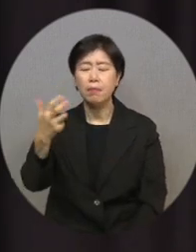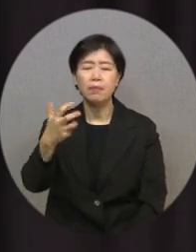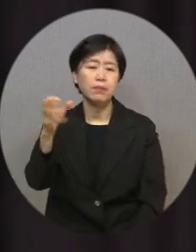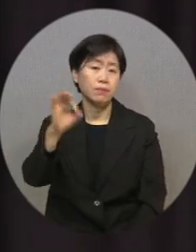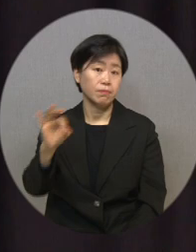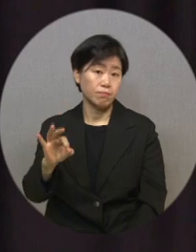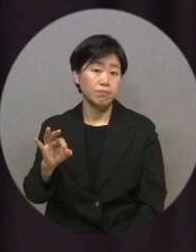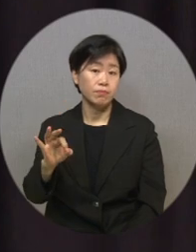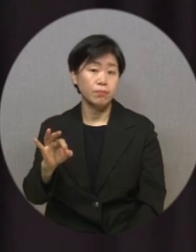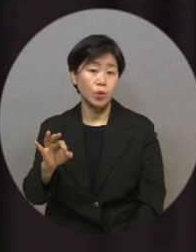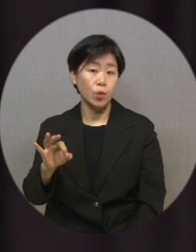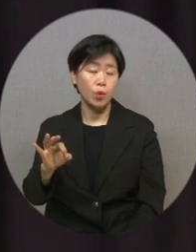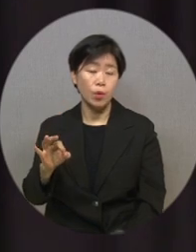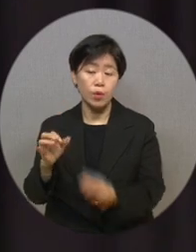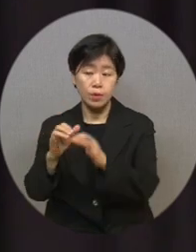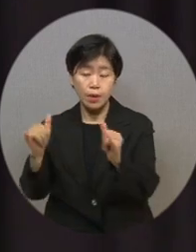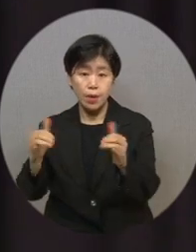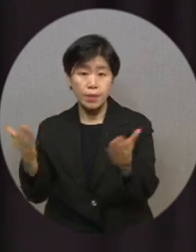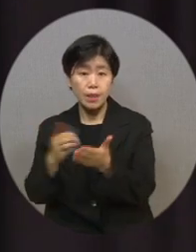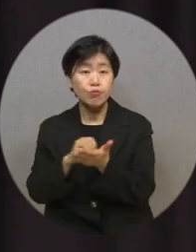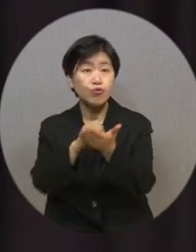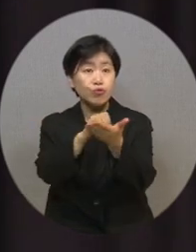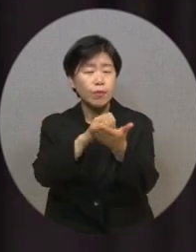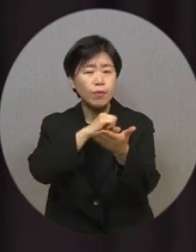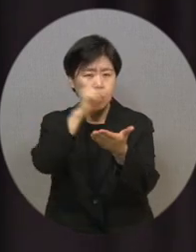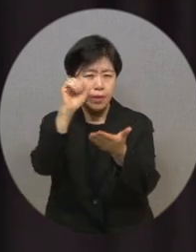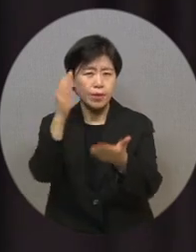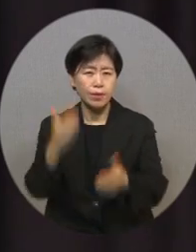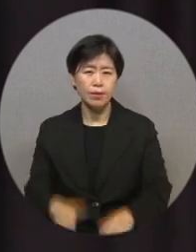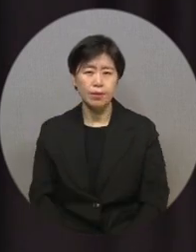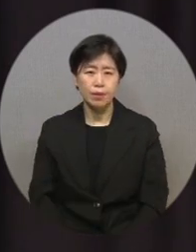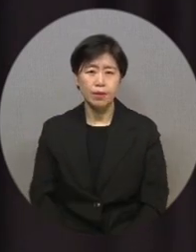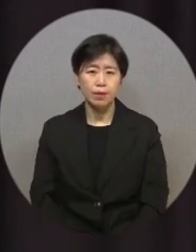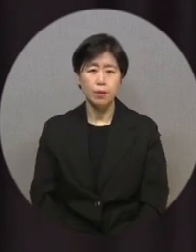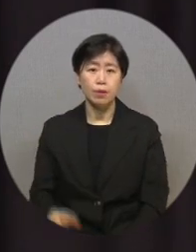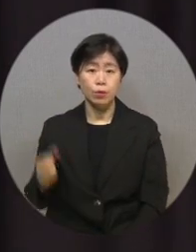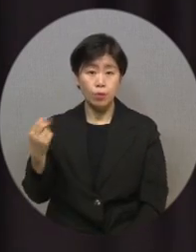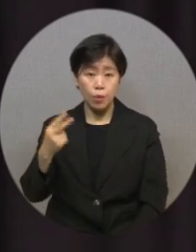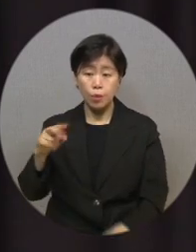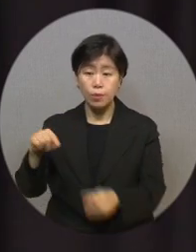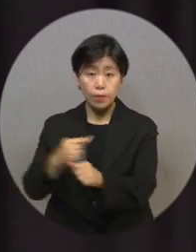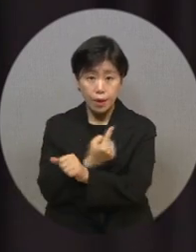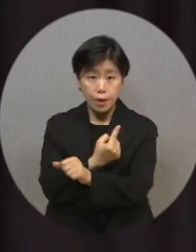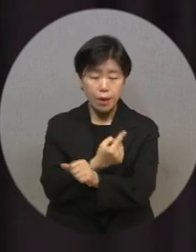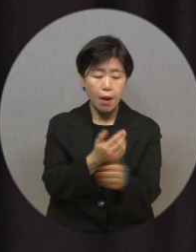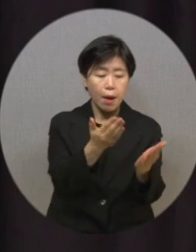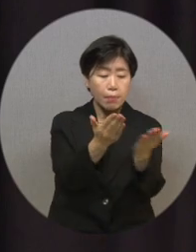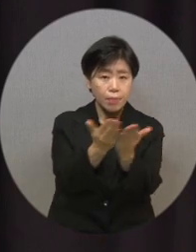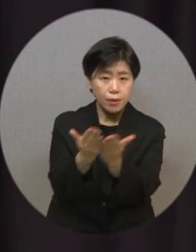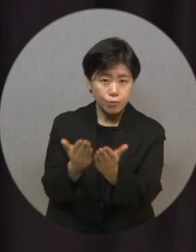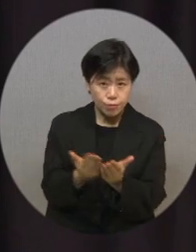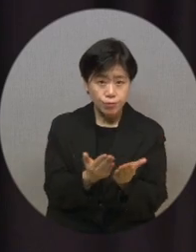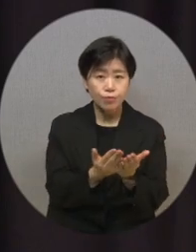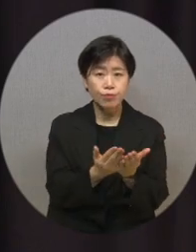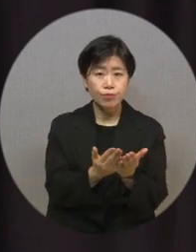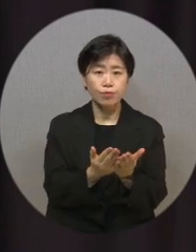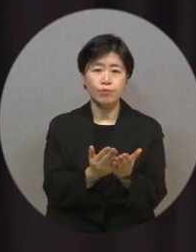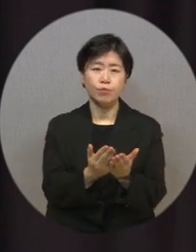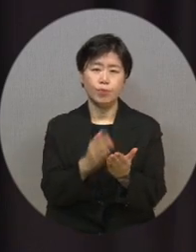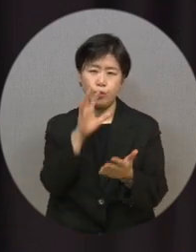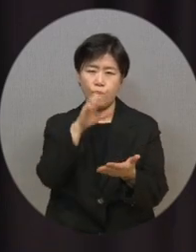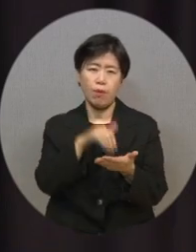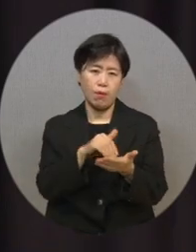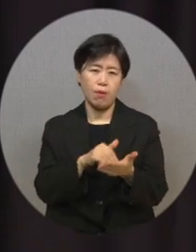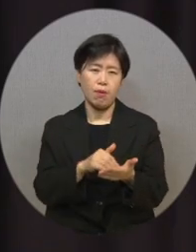되고요 그다음에 기숙형 말고 저희가 이제 맞춤 훈련 센터가 있습니다 이거는 이제 어